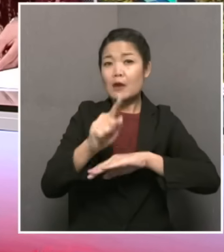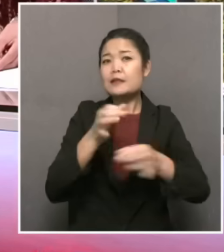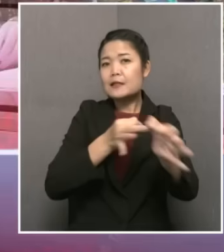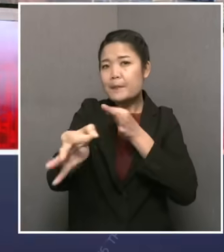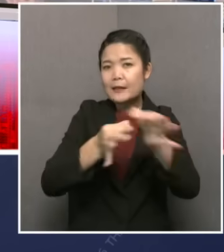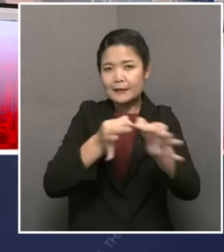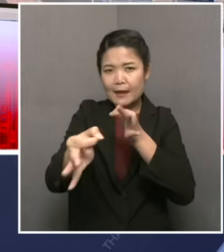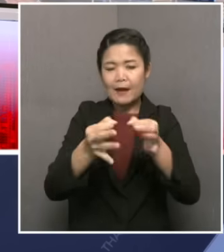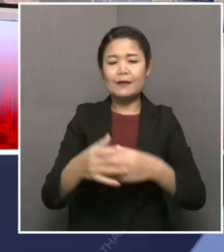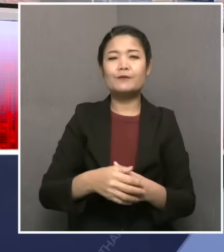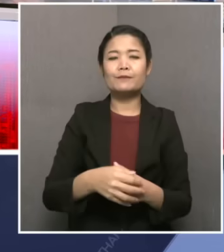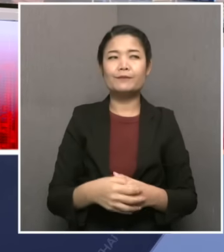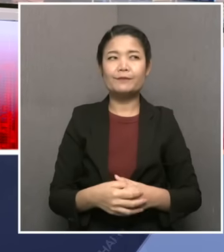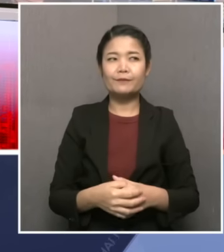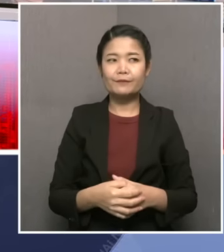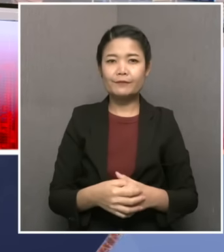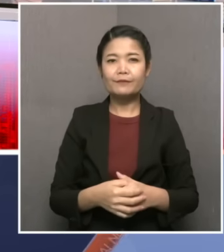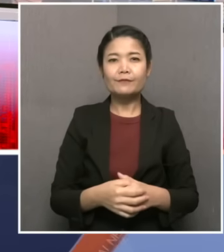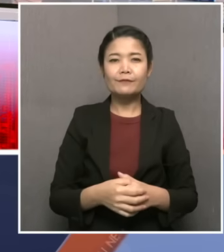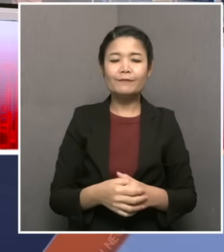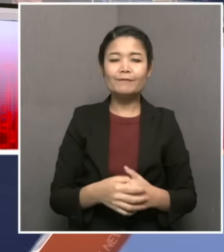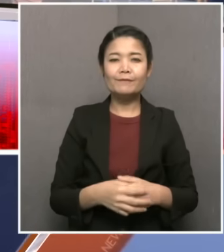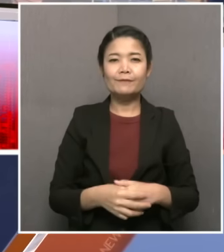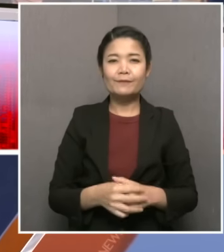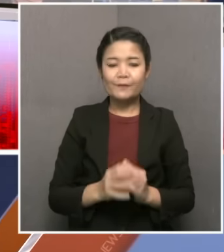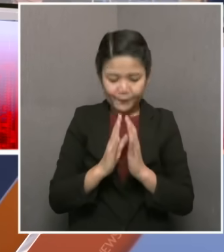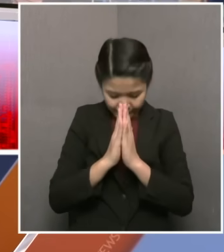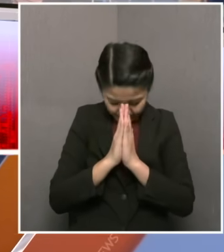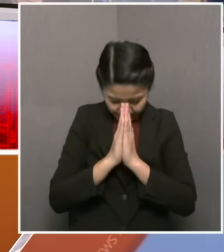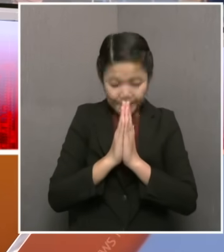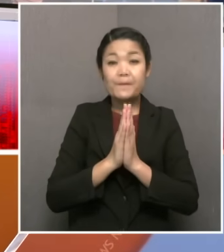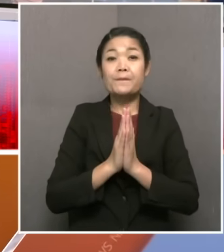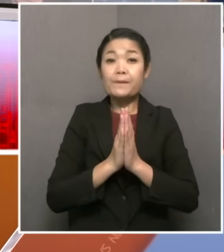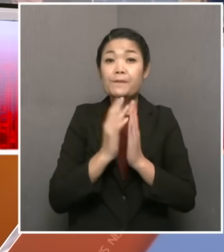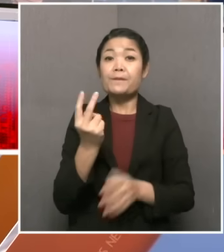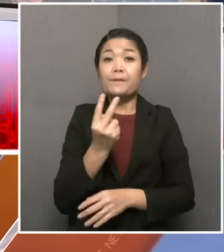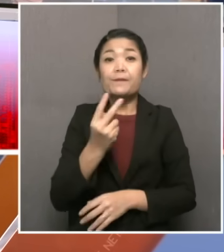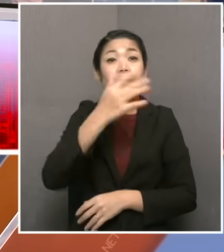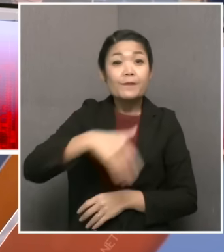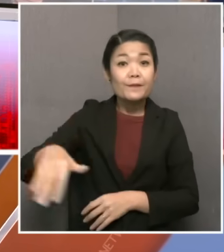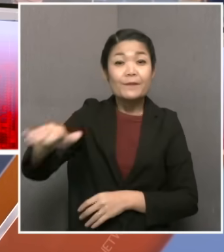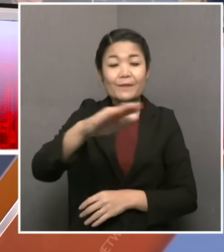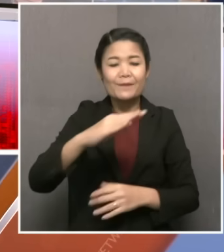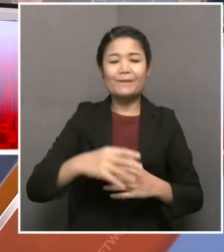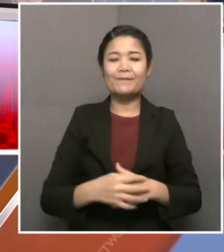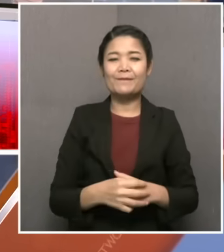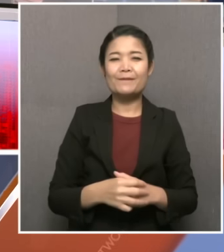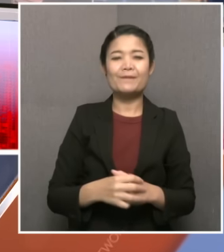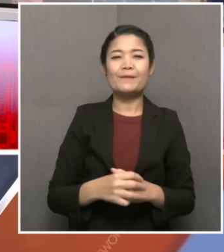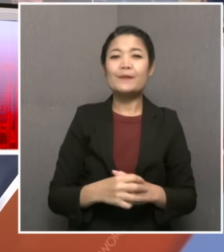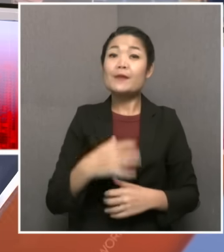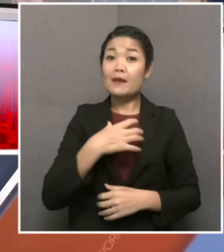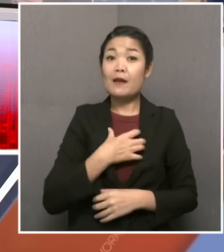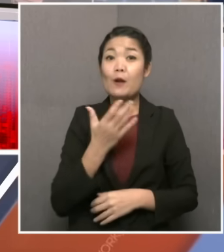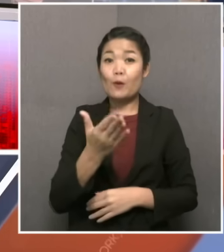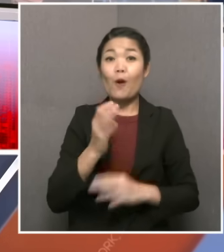ในสายกับเราแล้วค่ะสวัสดีค่ะอาจารย์คะ สวัสดีค่ะ ครับสวัสดีครับคุณวรุณวันกัญจนาท่านผู้ชมทางบ้านที่เคารพครับ ค่ะอยากให้อาจ